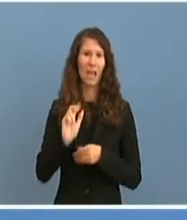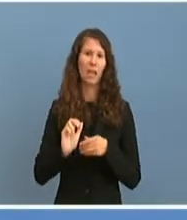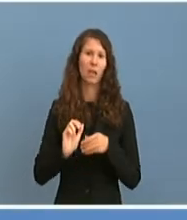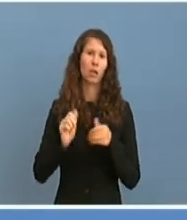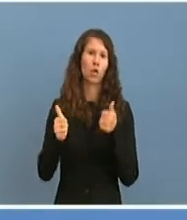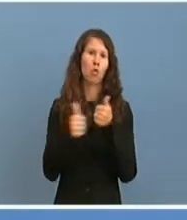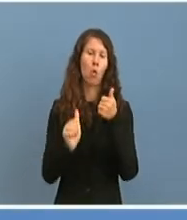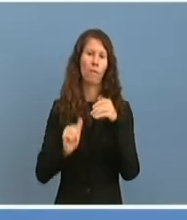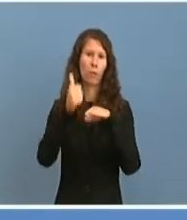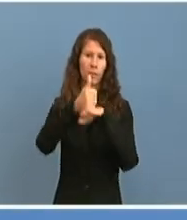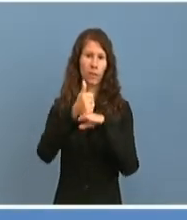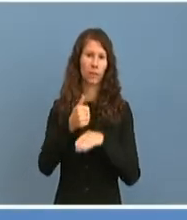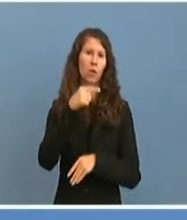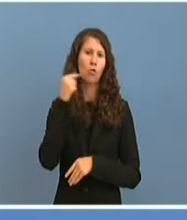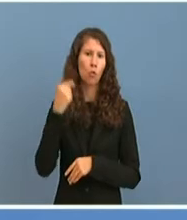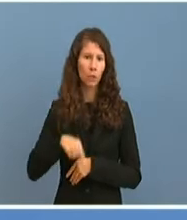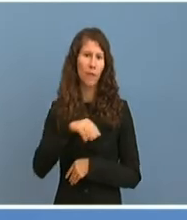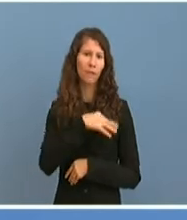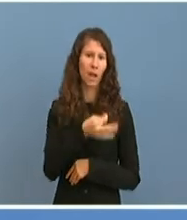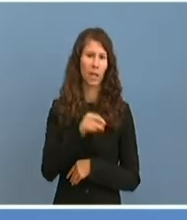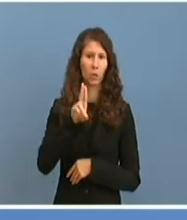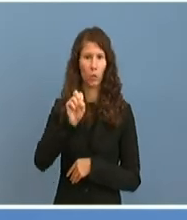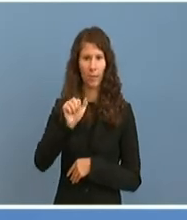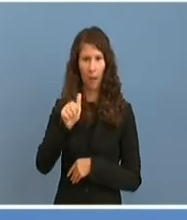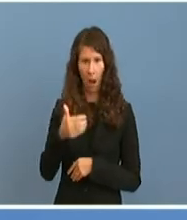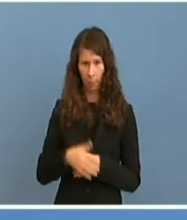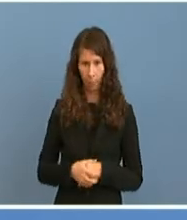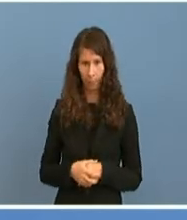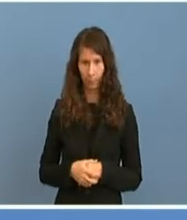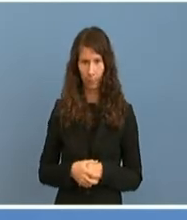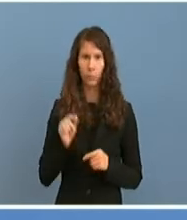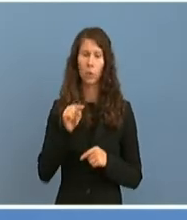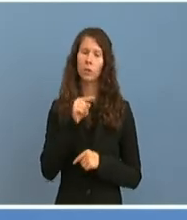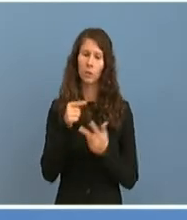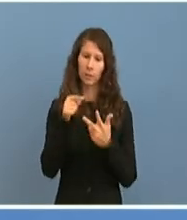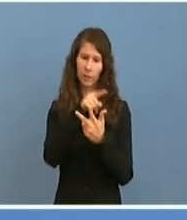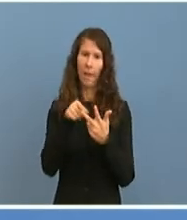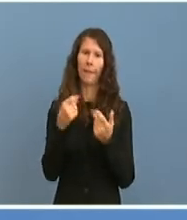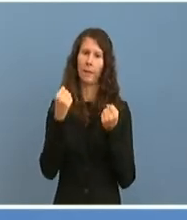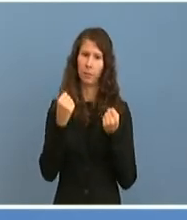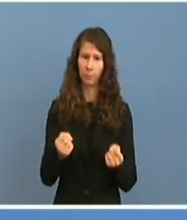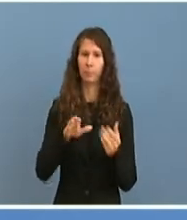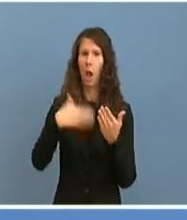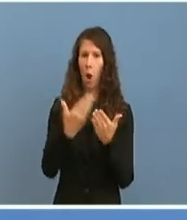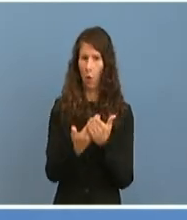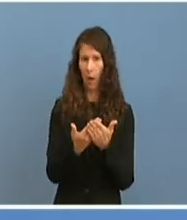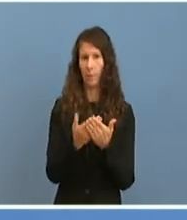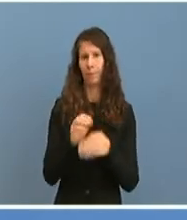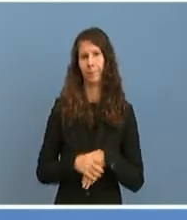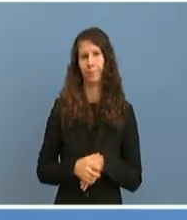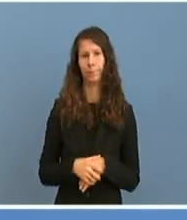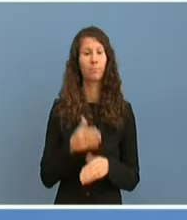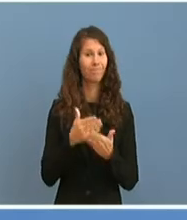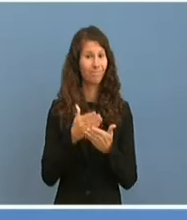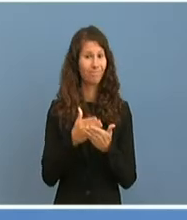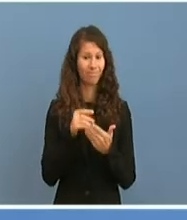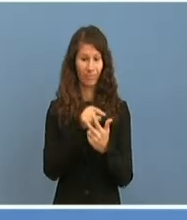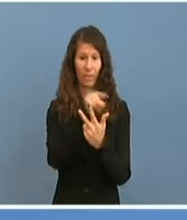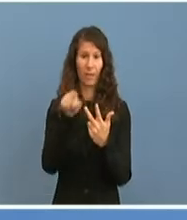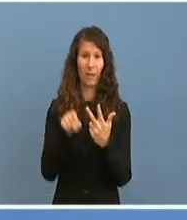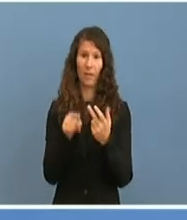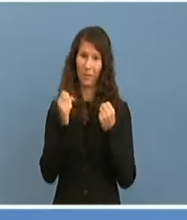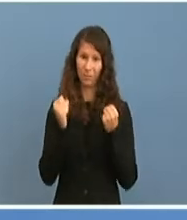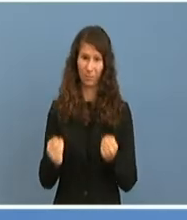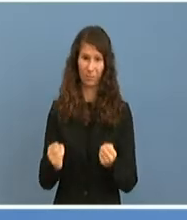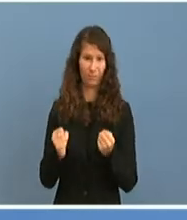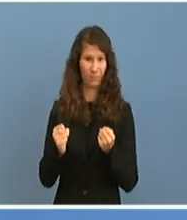Russland, Frankreich und die USA. Die spielen sozusagen die Hauptrolle und waren jetzt ja auch maßgeblich daran beteiligt, diesen